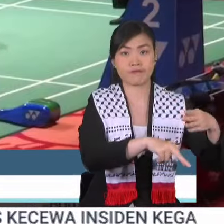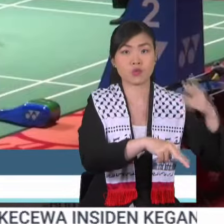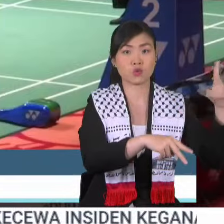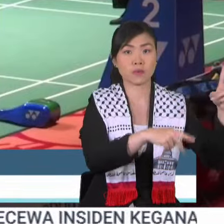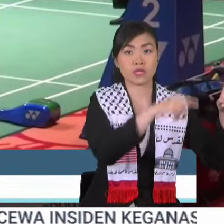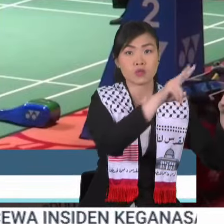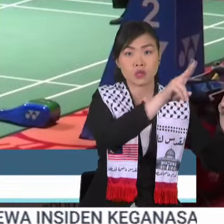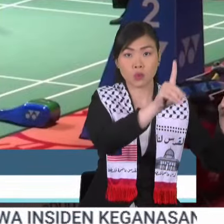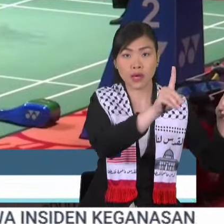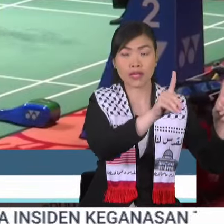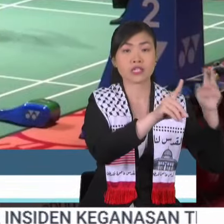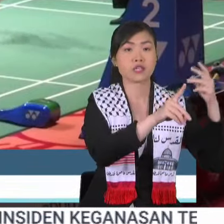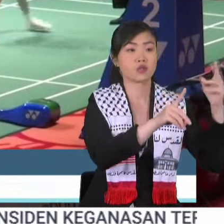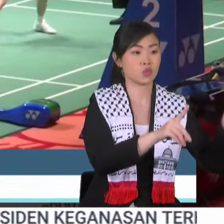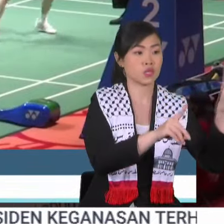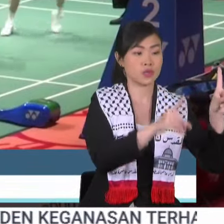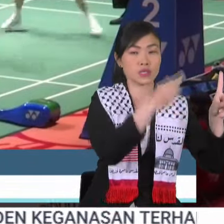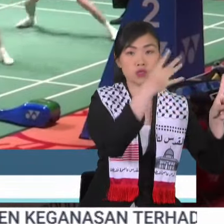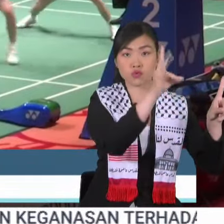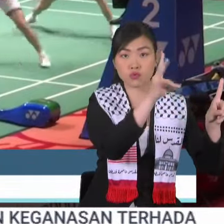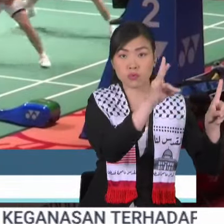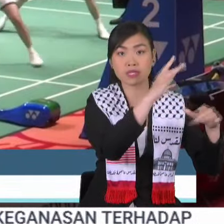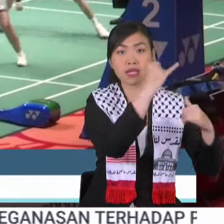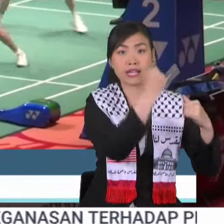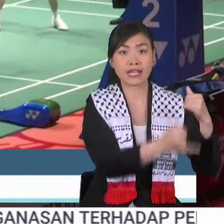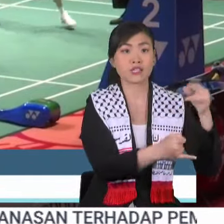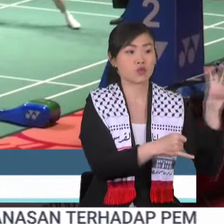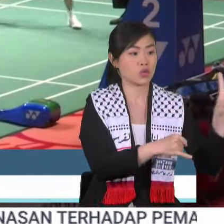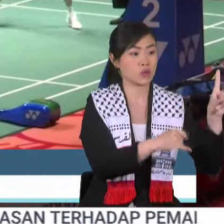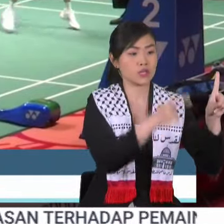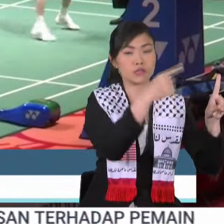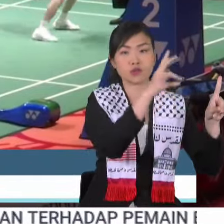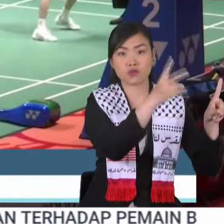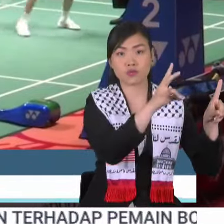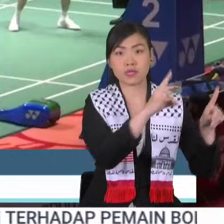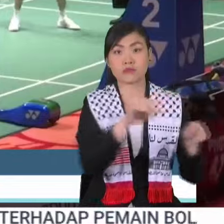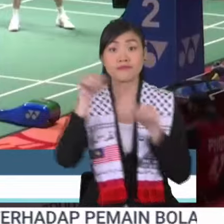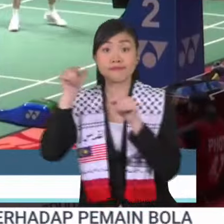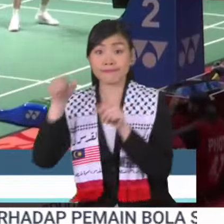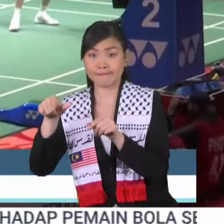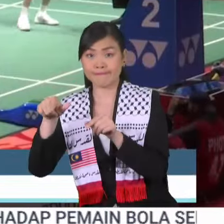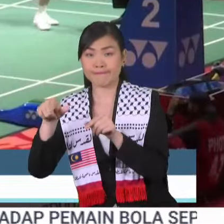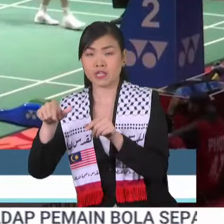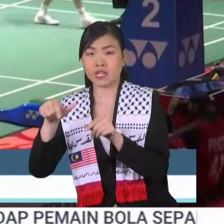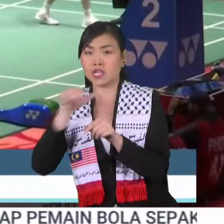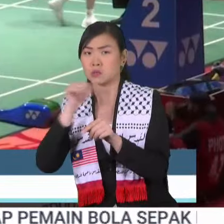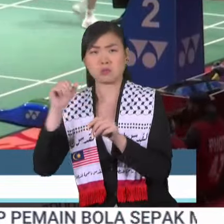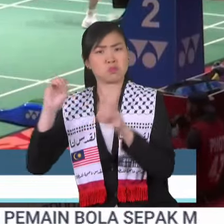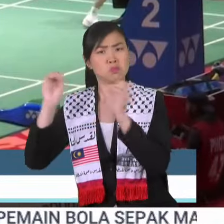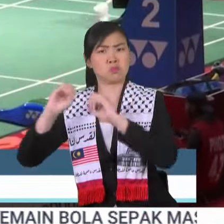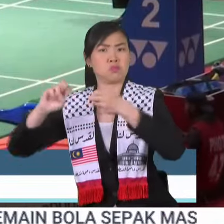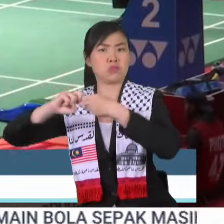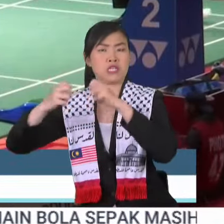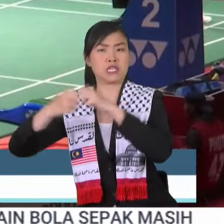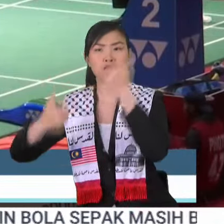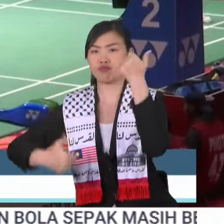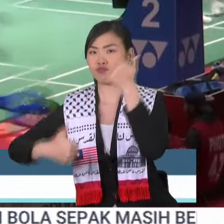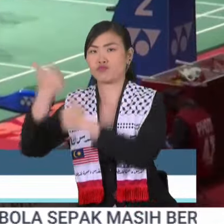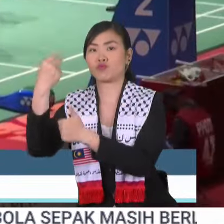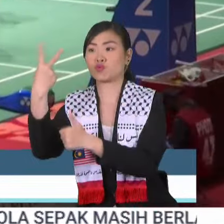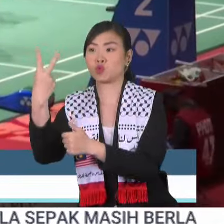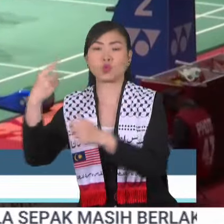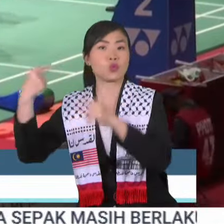12-21, 21-17, 21-17. Manakala Tan Ji Iwe tidak berdepan masalah untuk